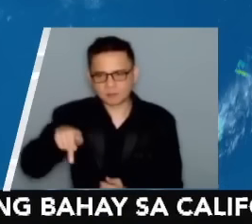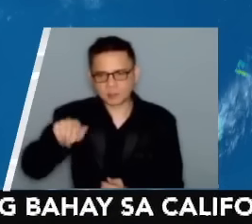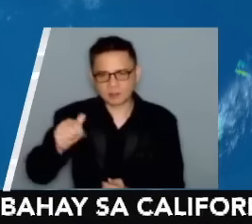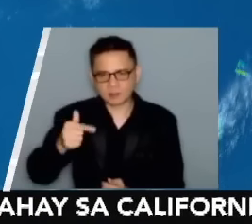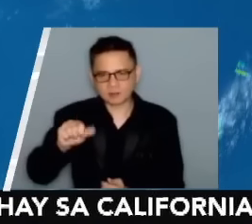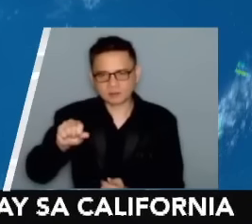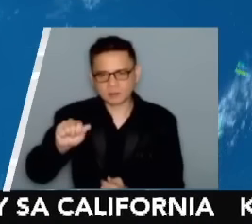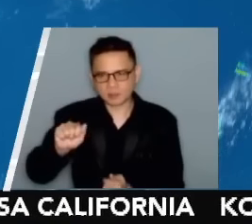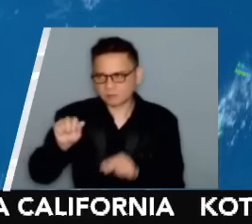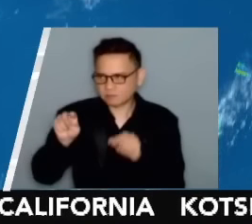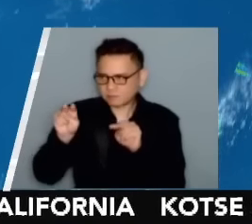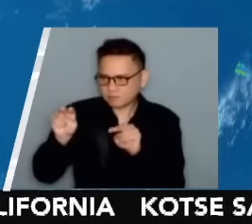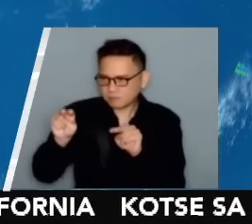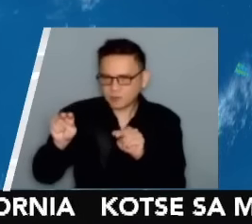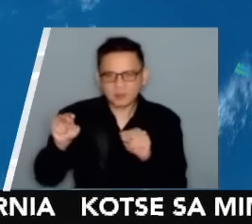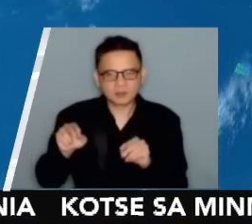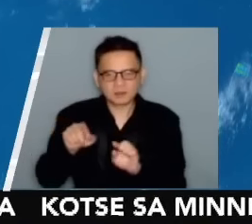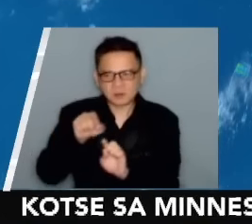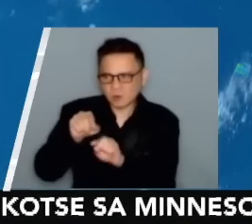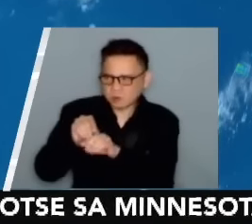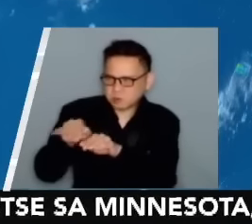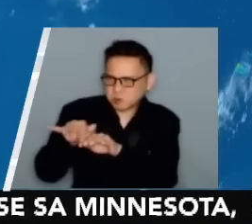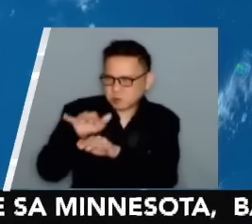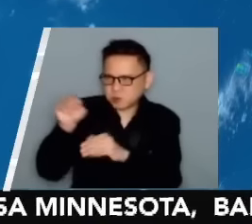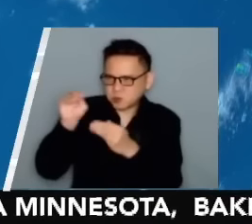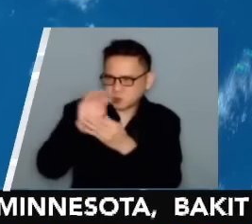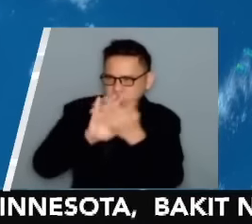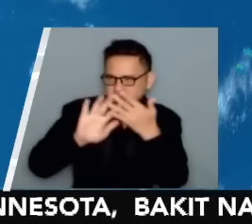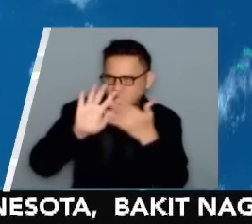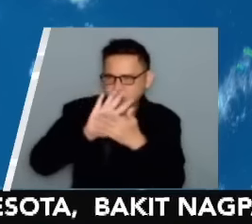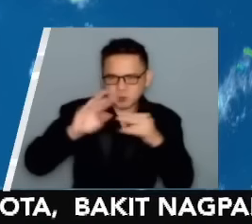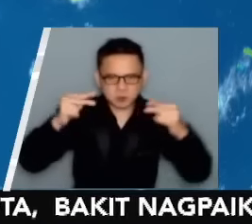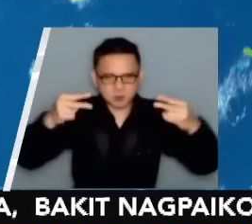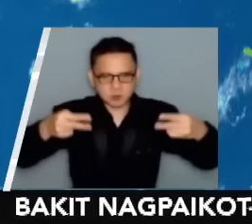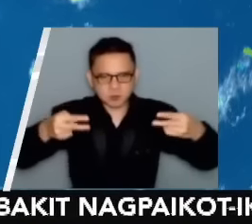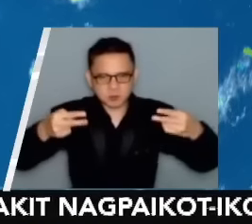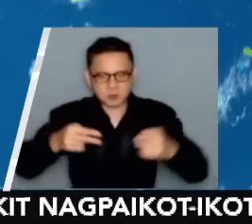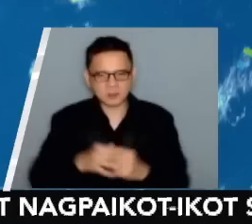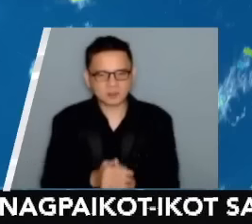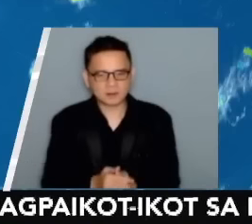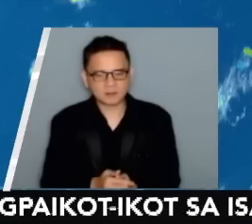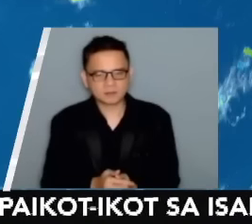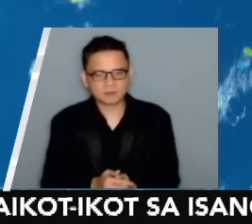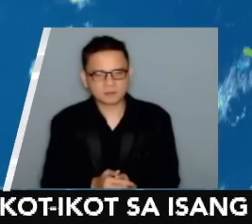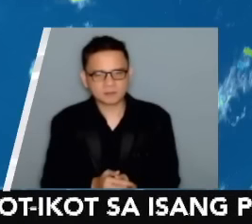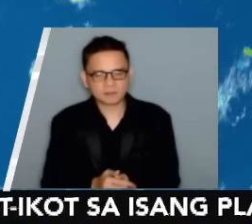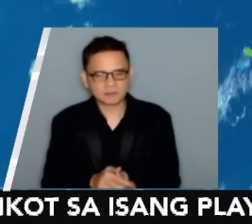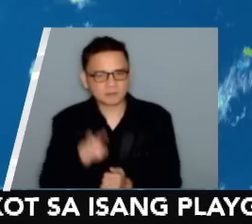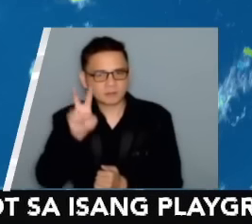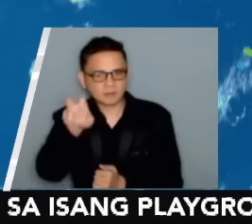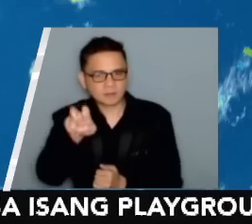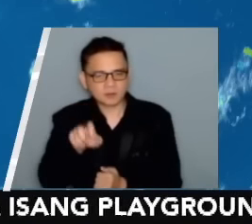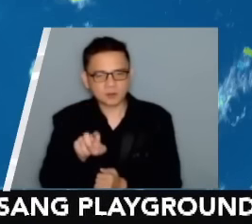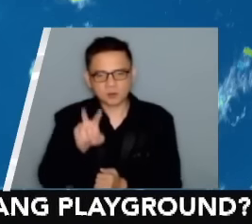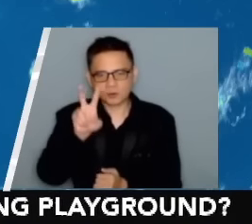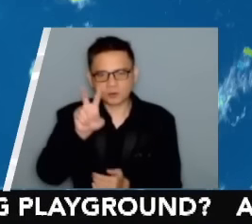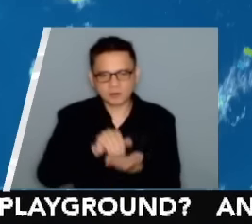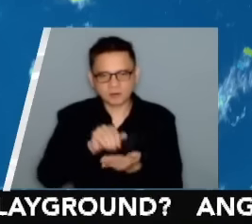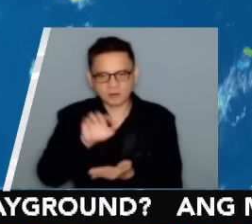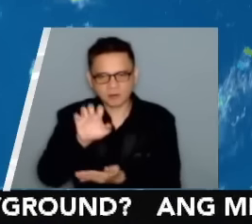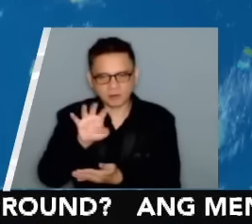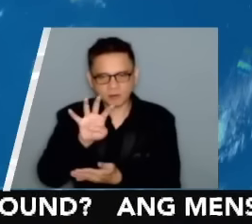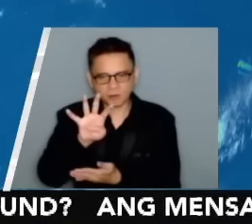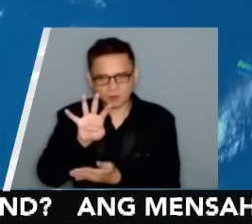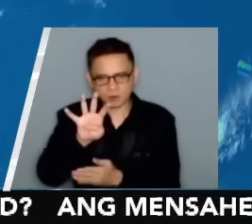depression na nasa labas po ng Philippine area of responsibility huli itong namataan 2540 km silang ng